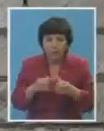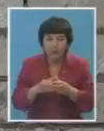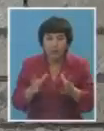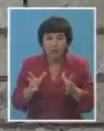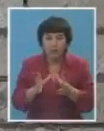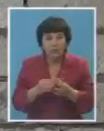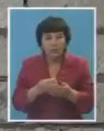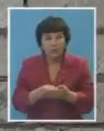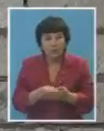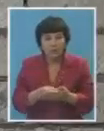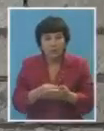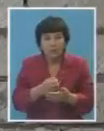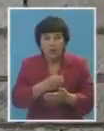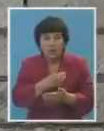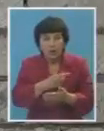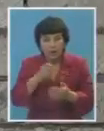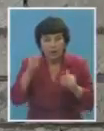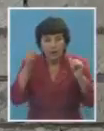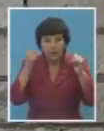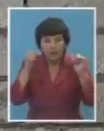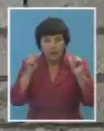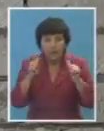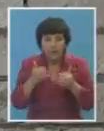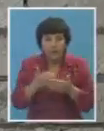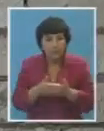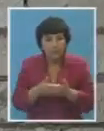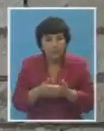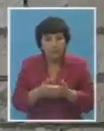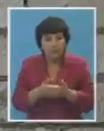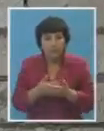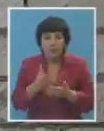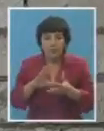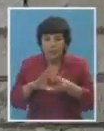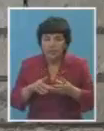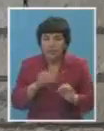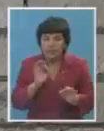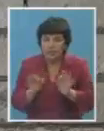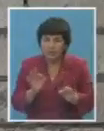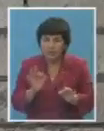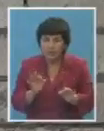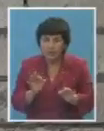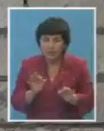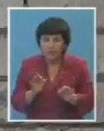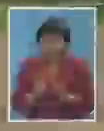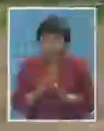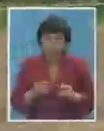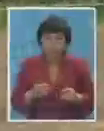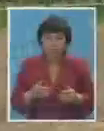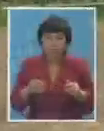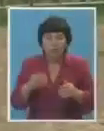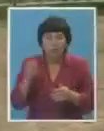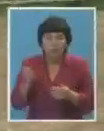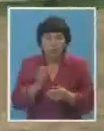Қазір нәтижесі жаман емес. Ақбастың енді қай уақытта да ақбас ол жақсы нәтижесі. Төл алуымыз да қазір бәрі жақсы.